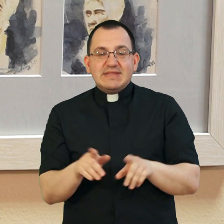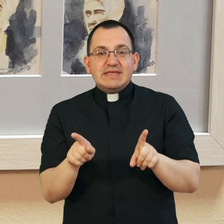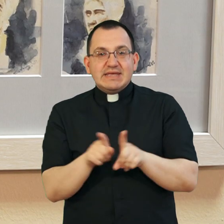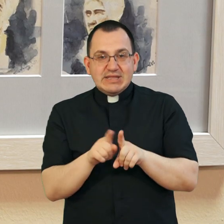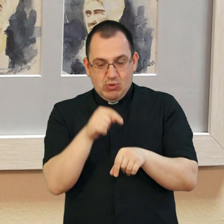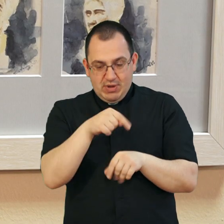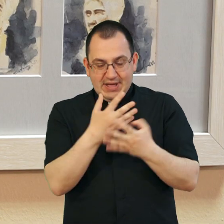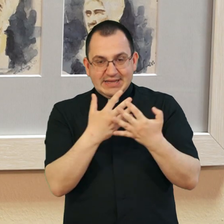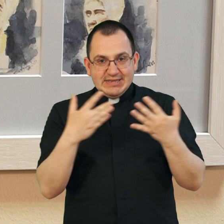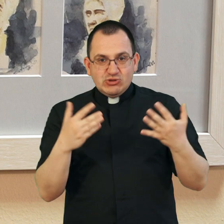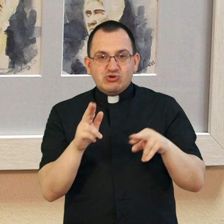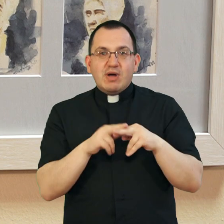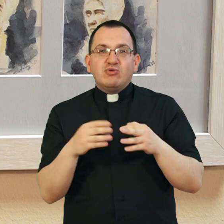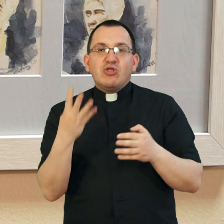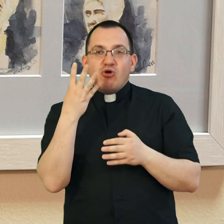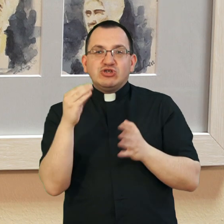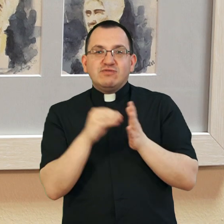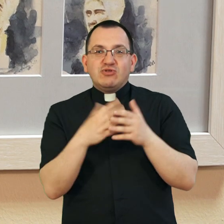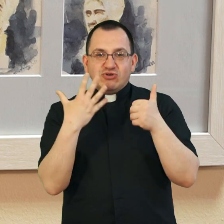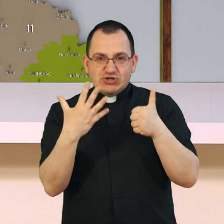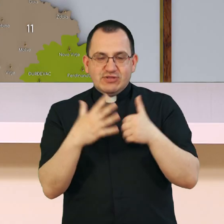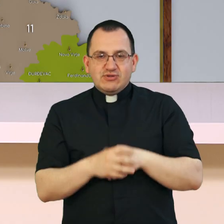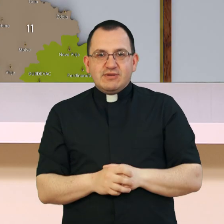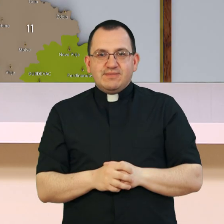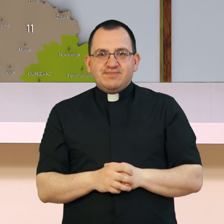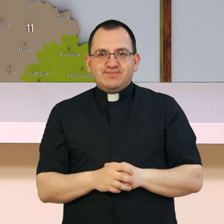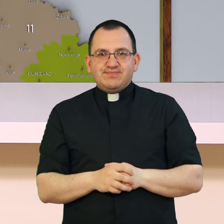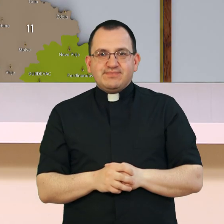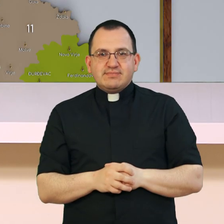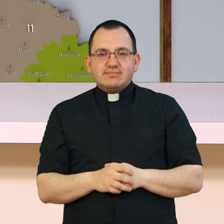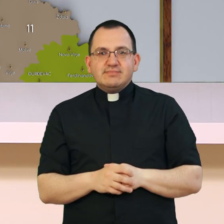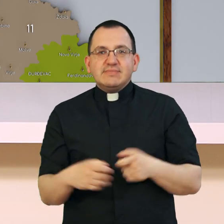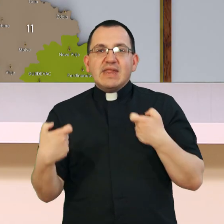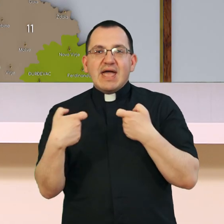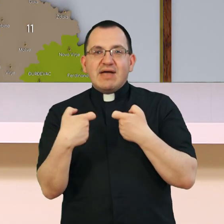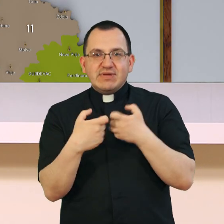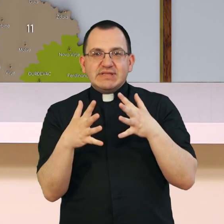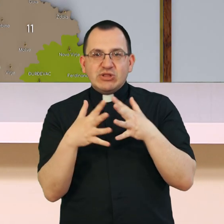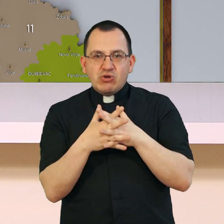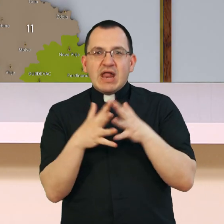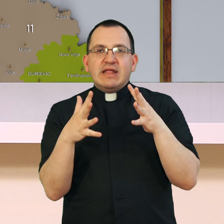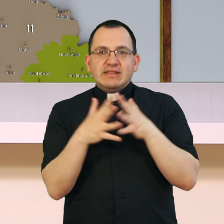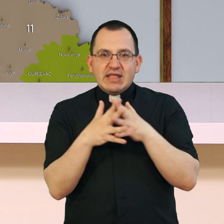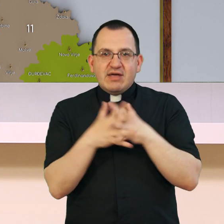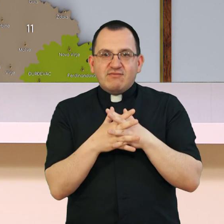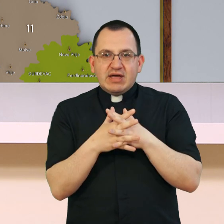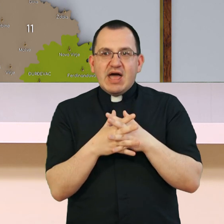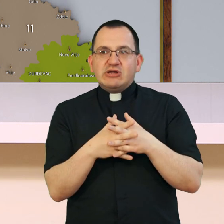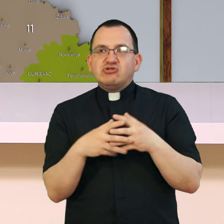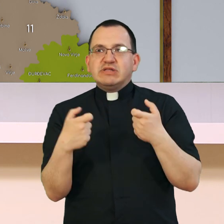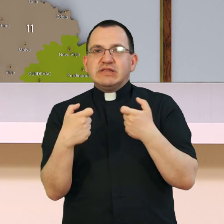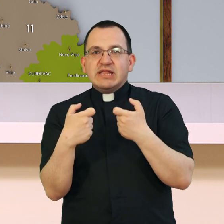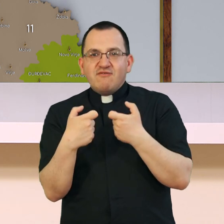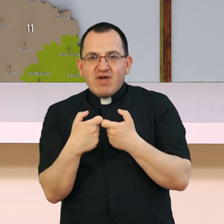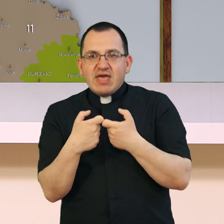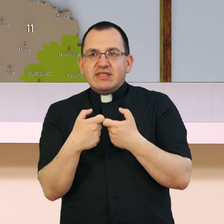će postavljena do 4. lipnja. O vezi grada Varaždina, Varaždinske biskupije i Ljubomira